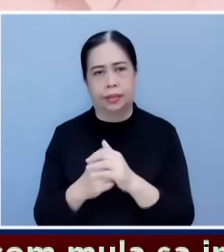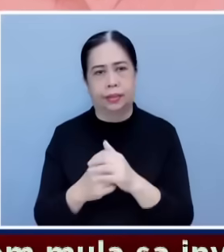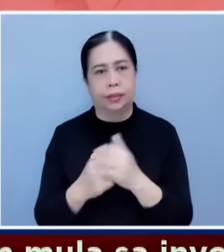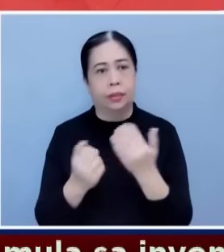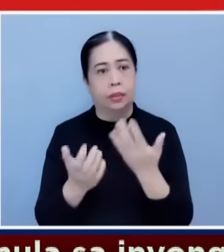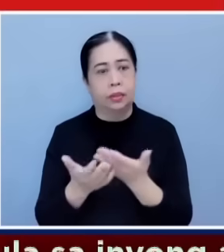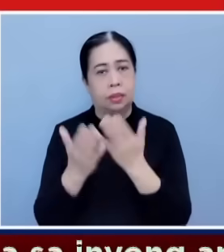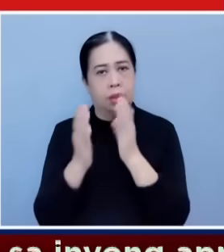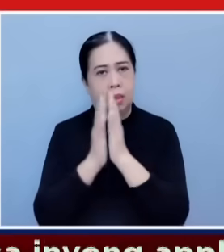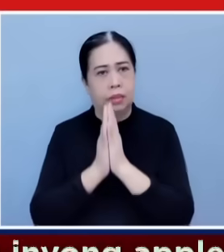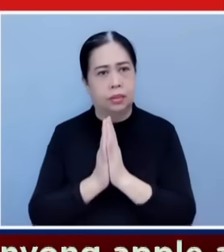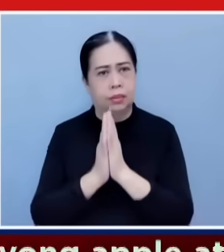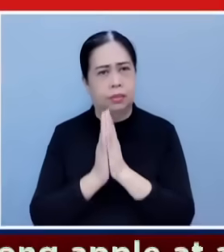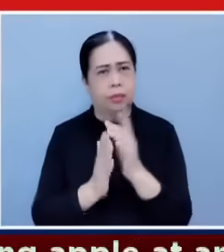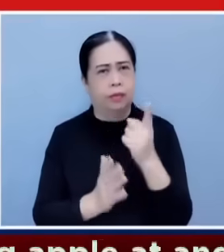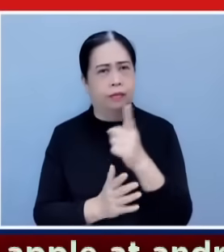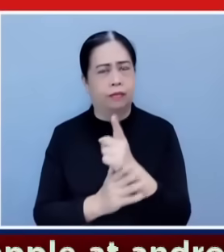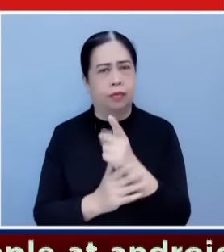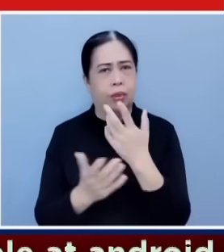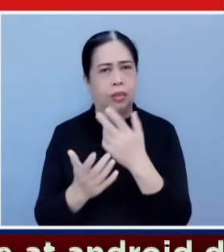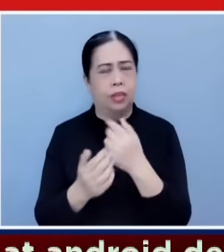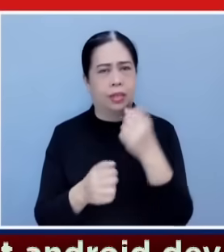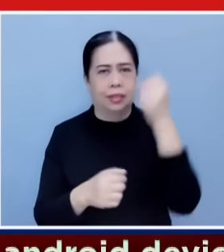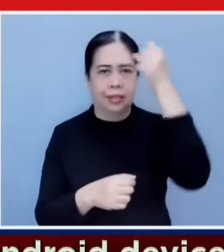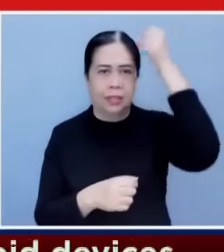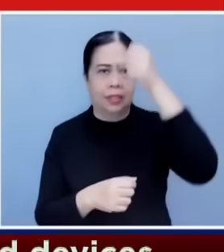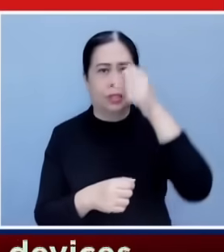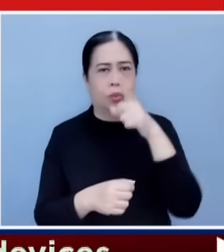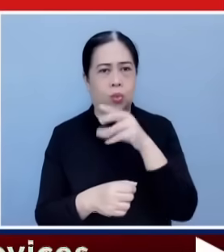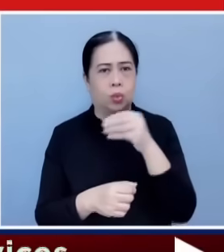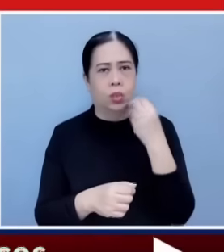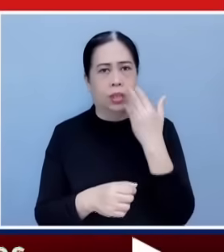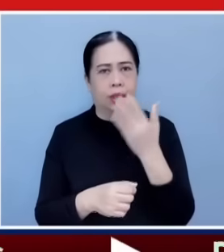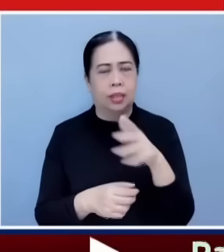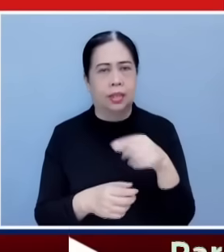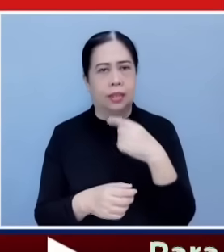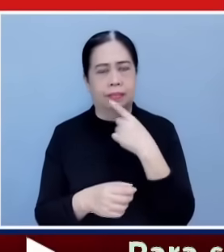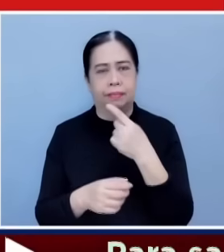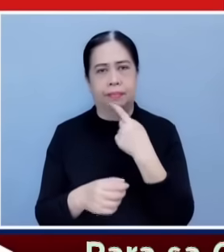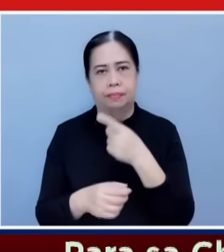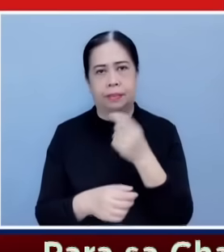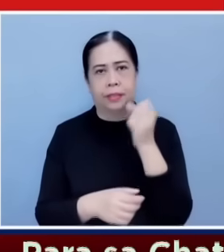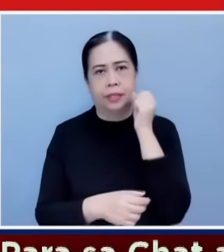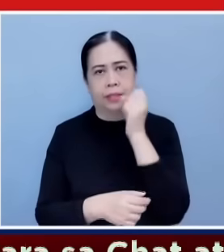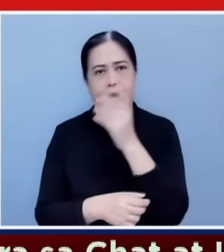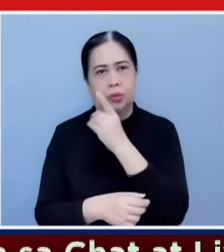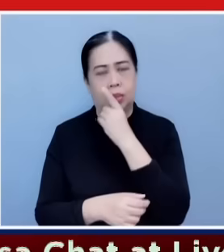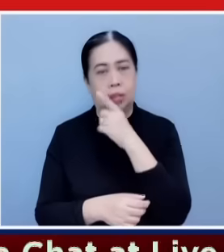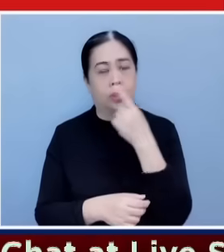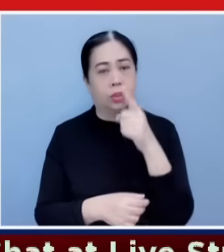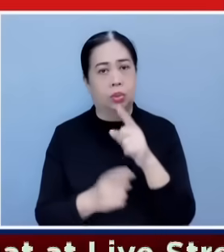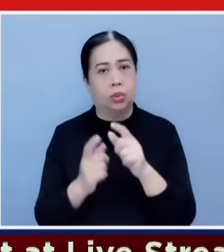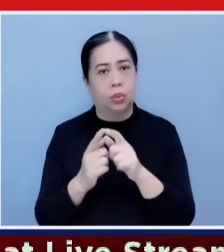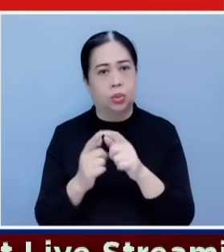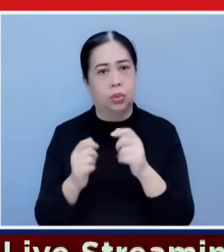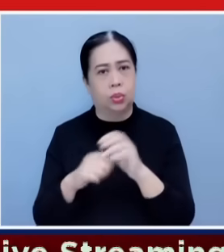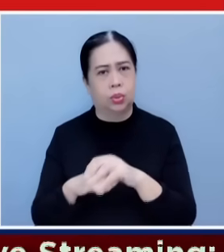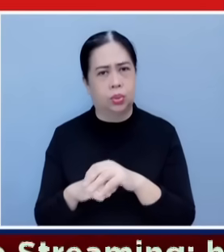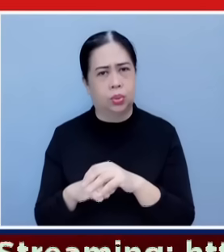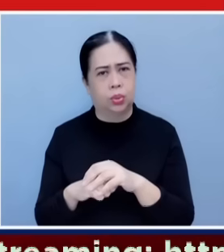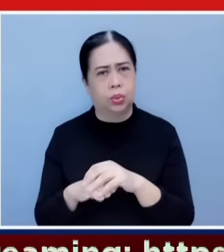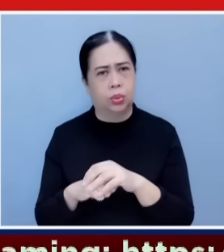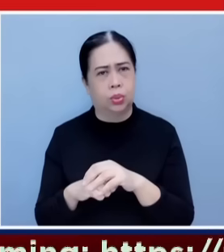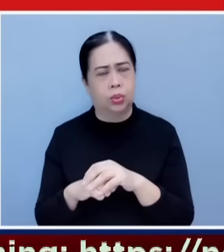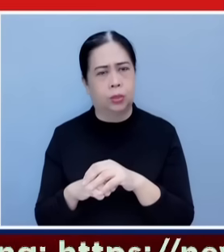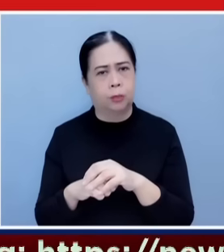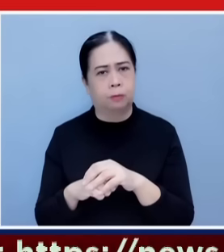ng panalangin para sa mga banal at namayapa si Vice President Sara Duterte para magbayan o